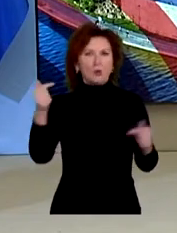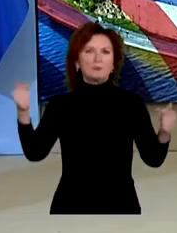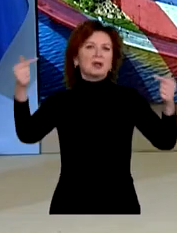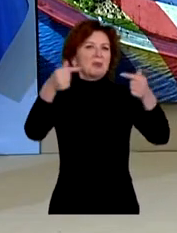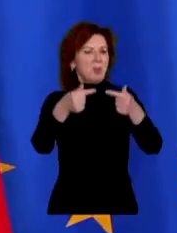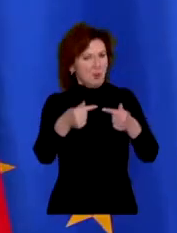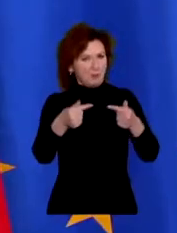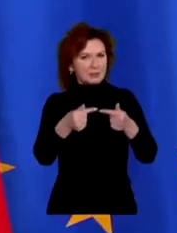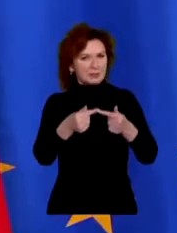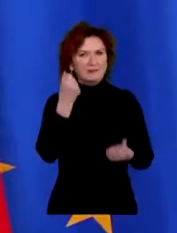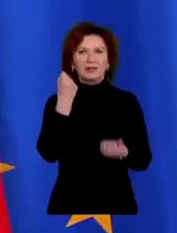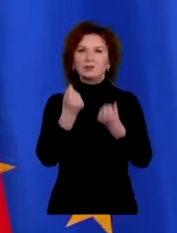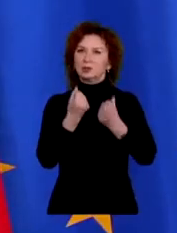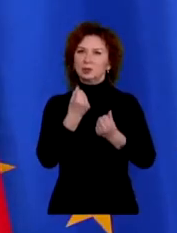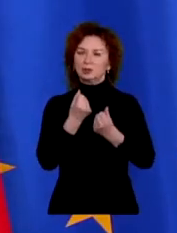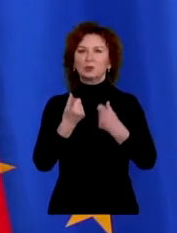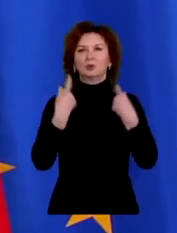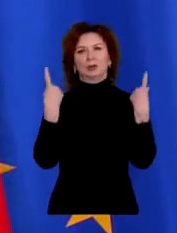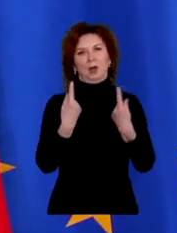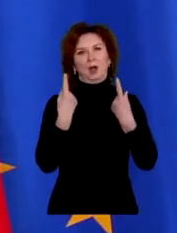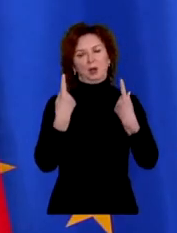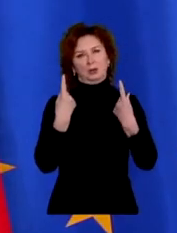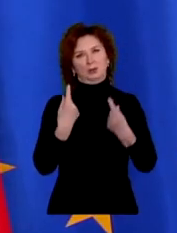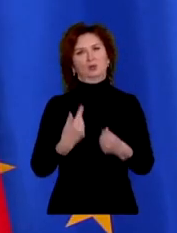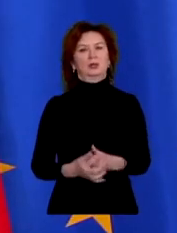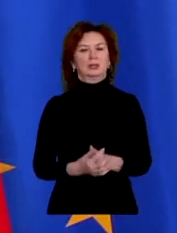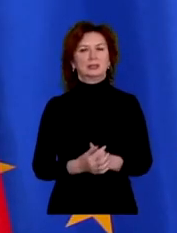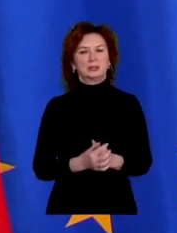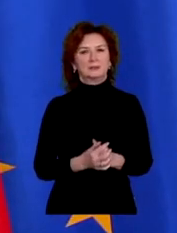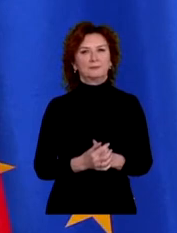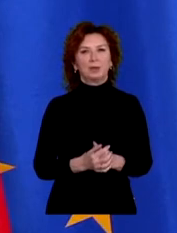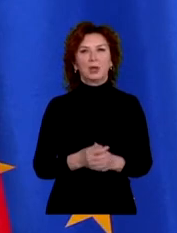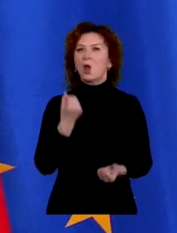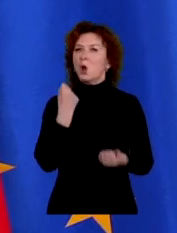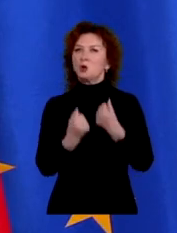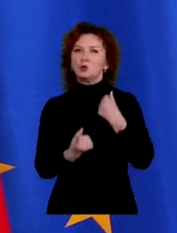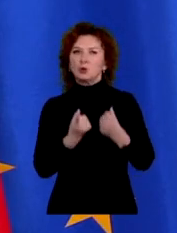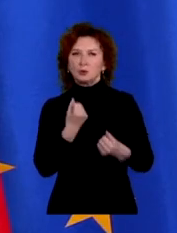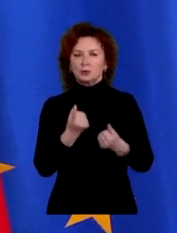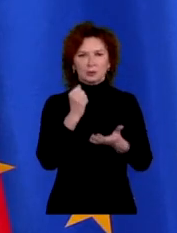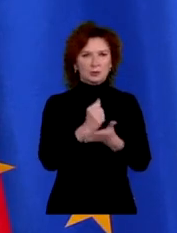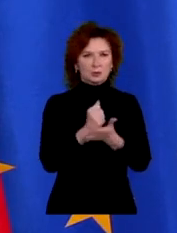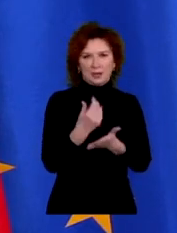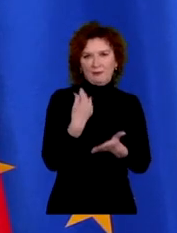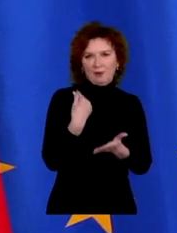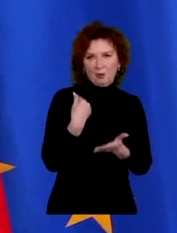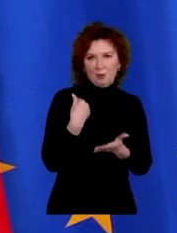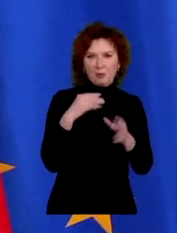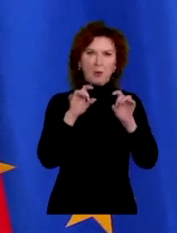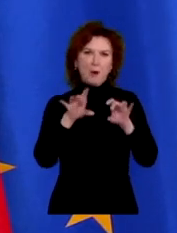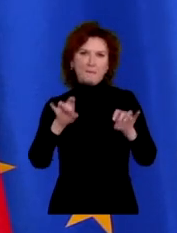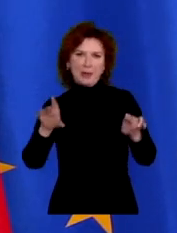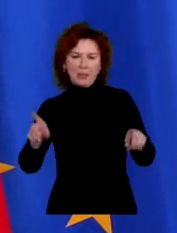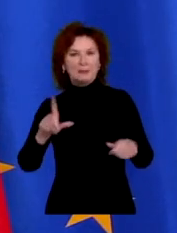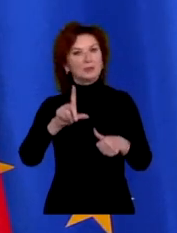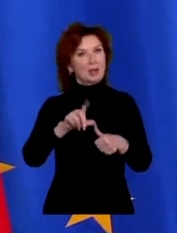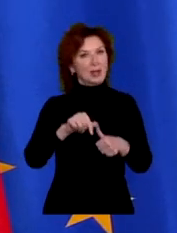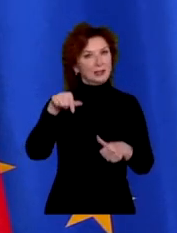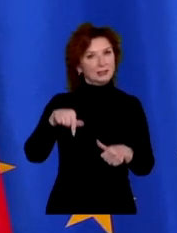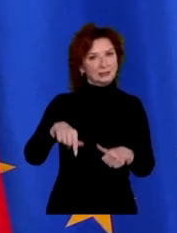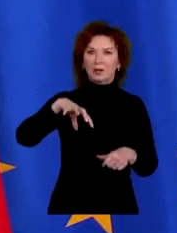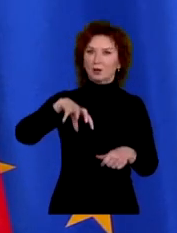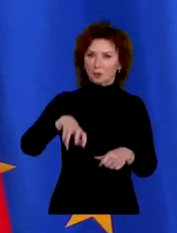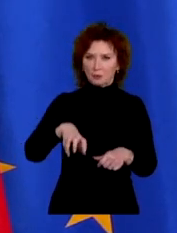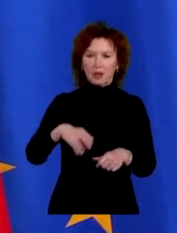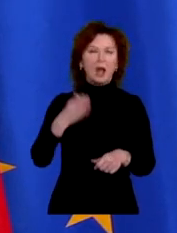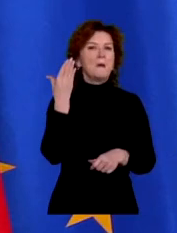I tym trudnym wyzwaniem była niewątpliwie pandemia, ale Grupa Wyszehradzka mimo to tą prezydencję